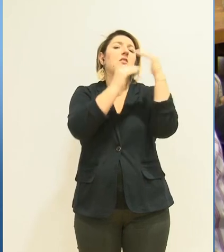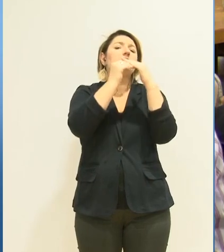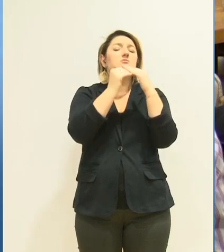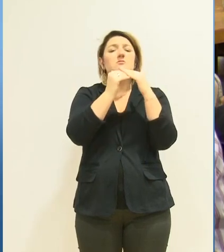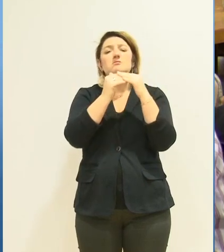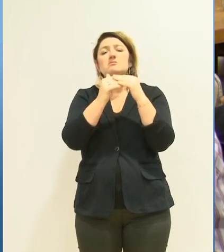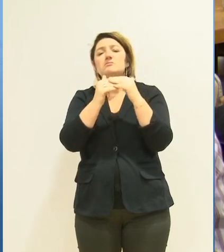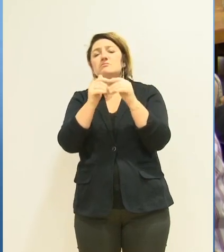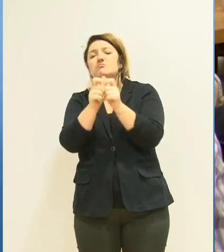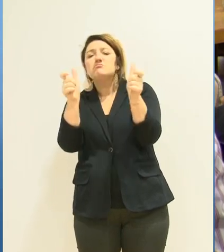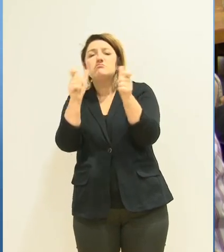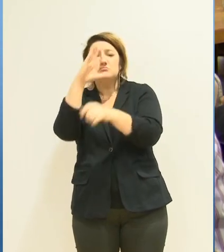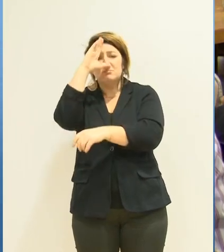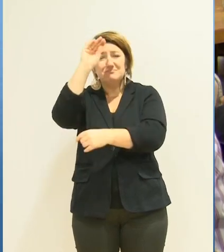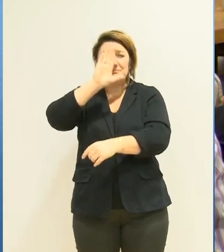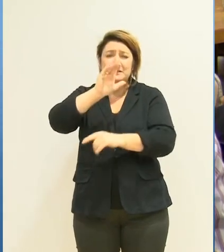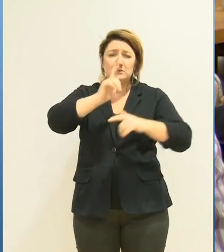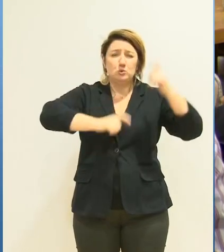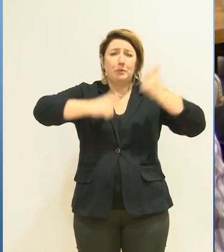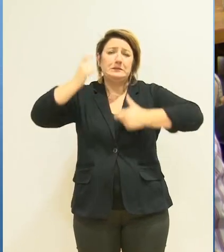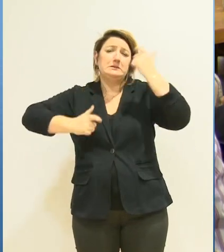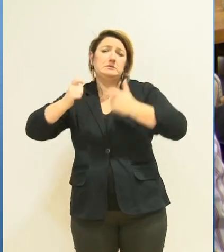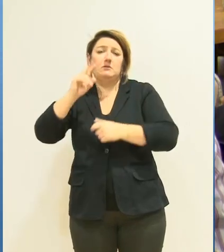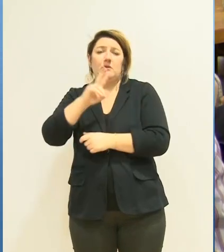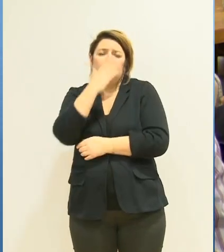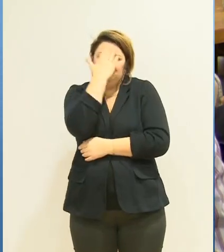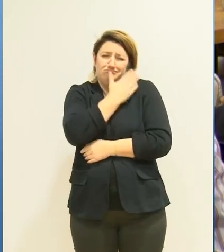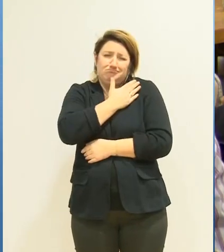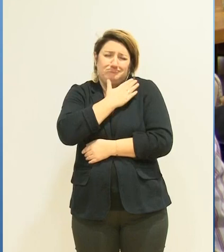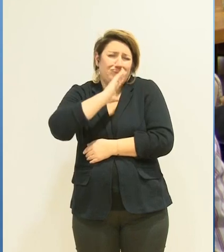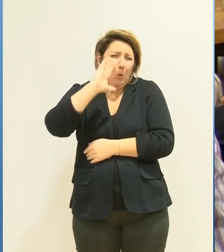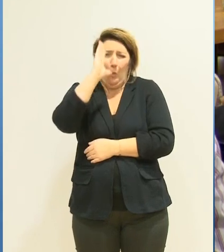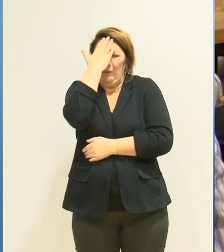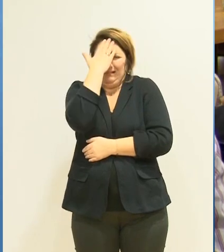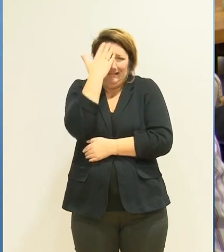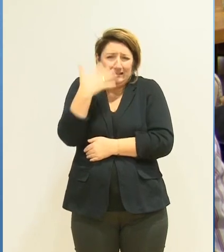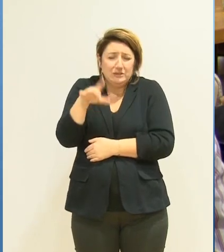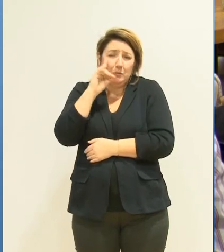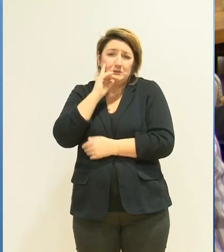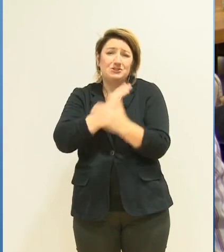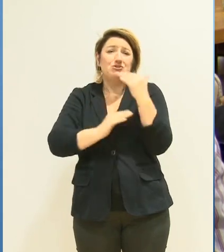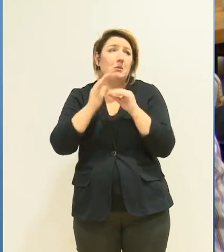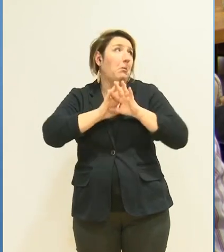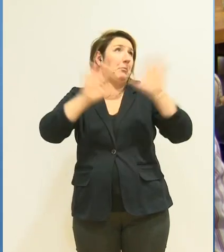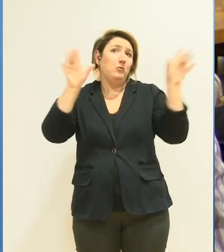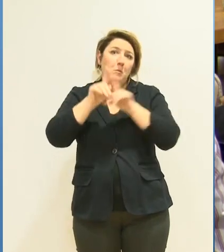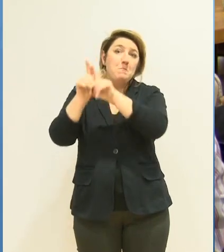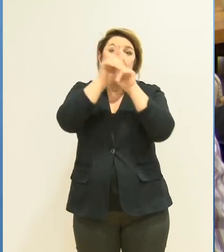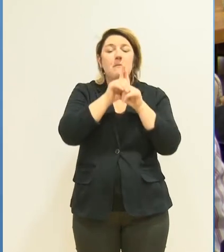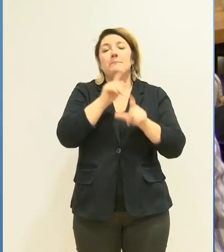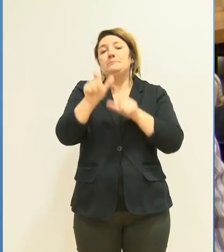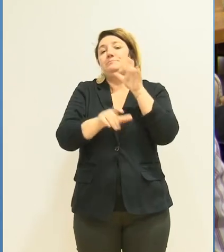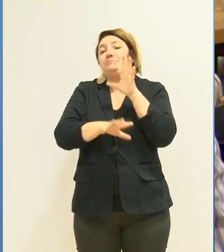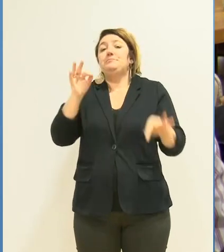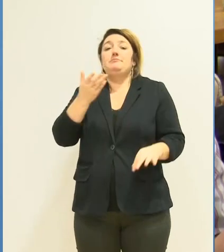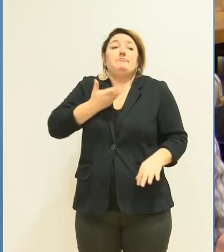l'urbanisme puisque c'est des schémas qui se rencontre partout et donc même si pour les élus sa demande peut-être